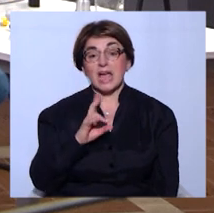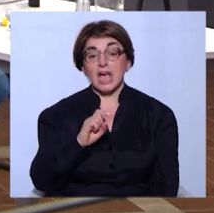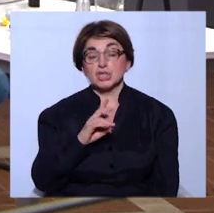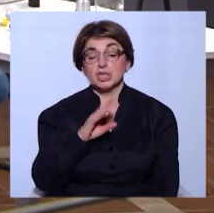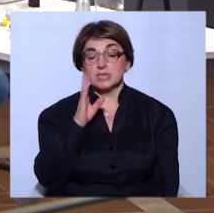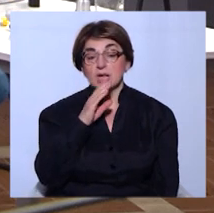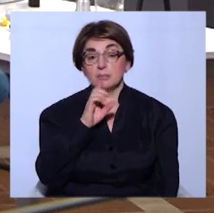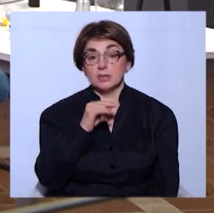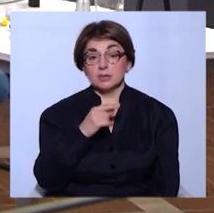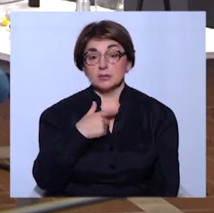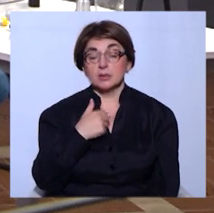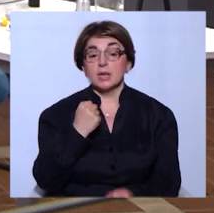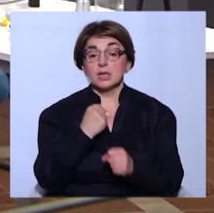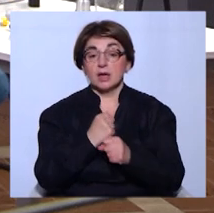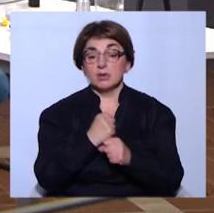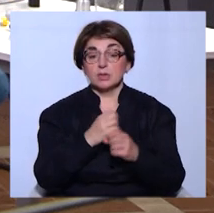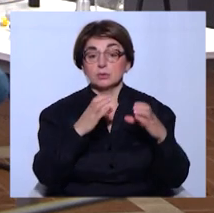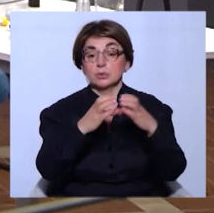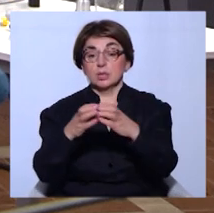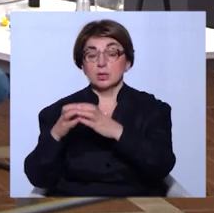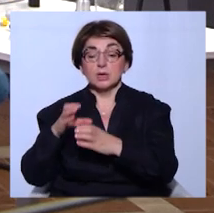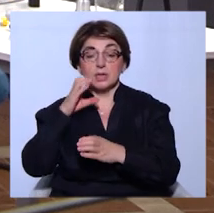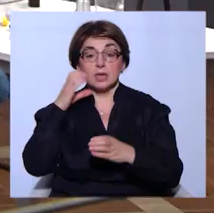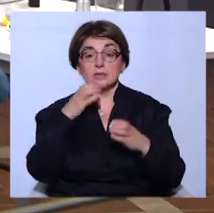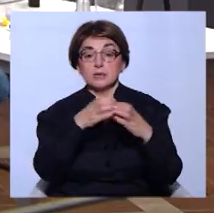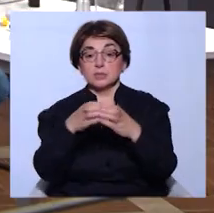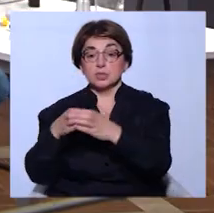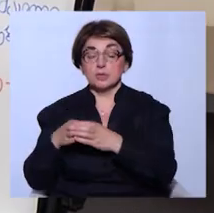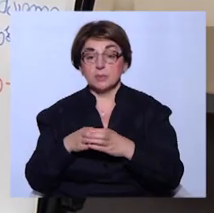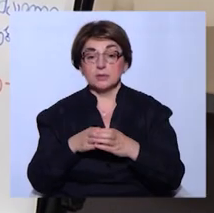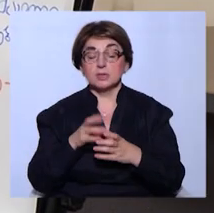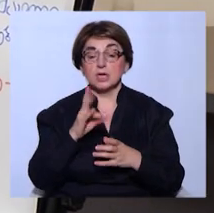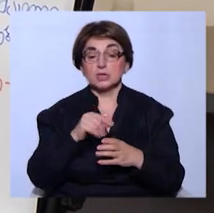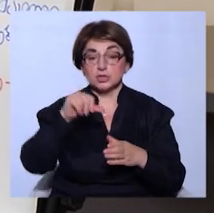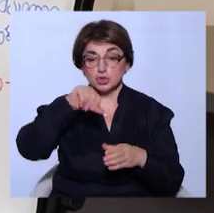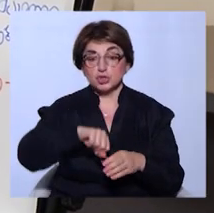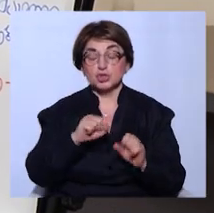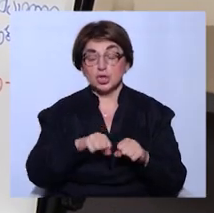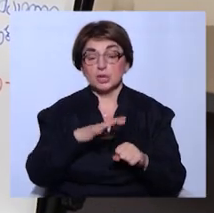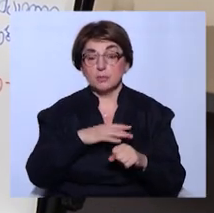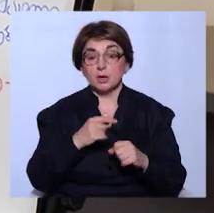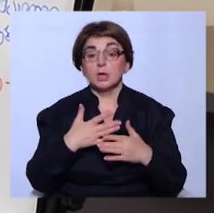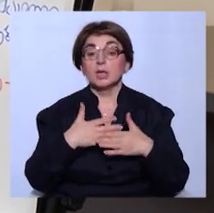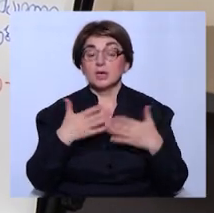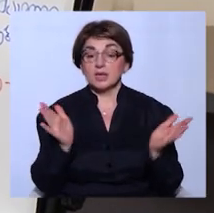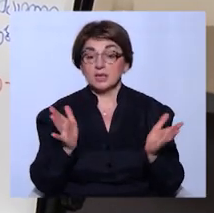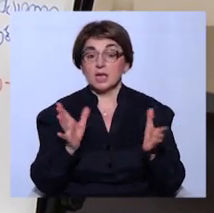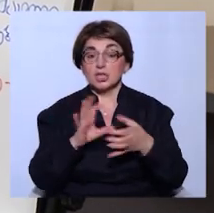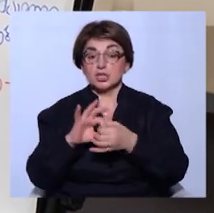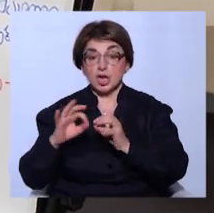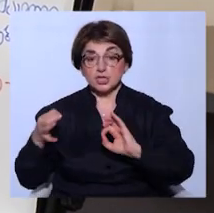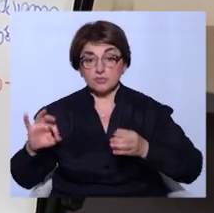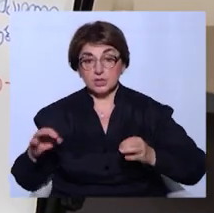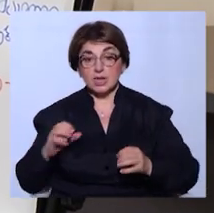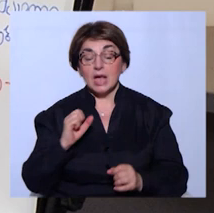კლასიფიკაცია ნახშირწყალბადების. ნახშირწყალბადები შეიძლება იყოს ღია ჯაჭვიანი, რომელსაც აციკლური ეწოდება და